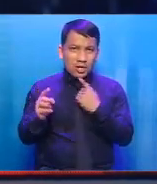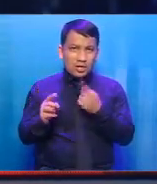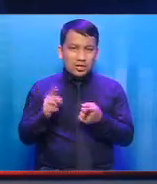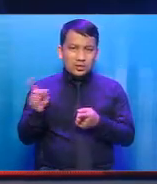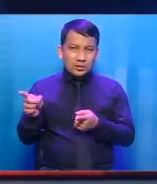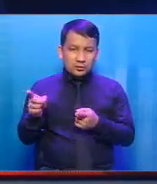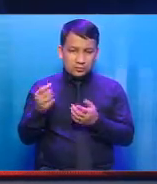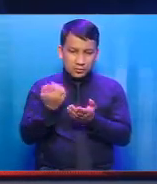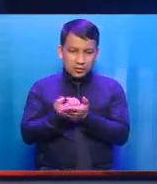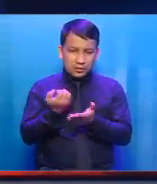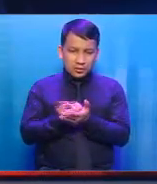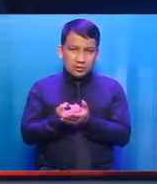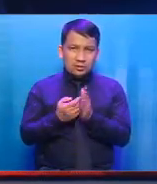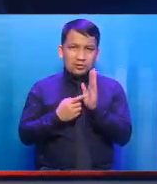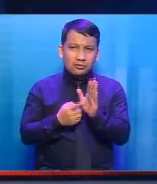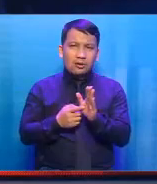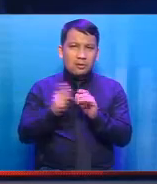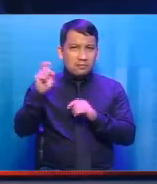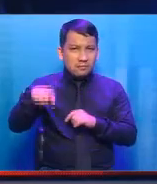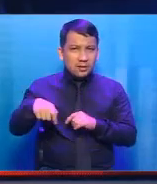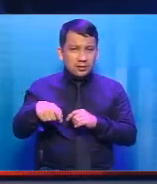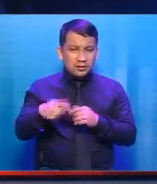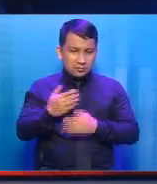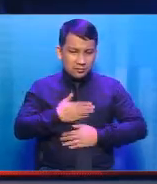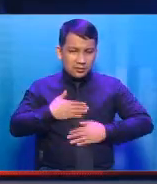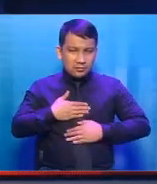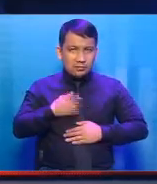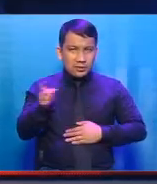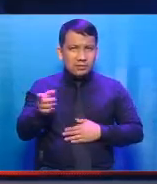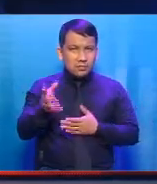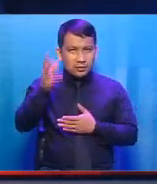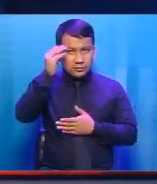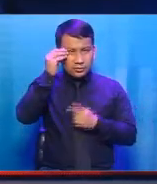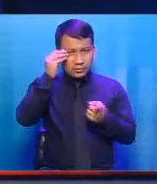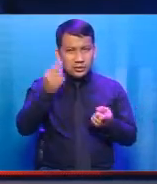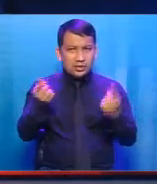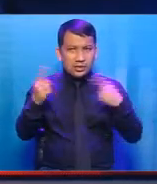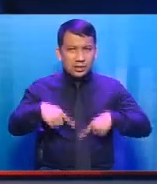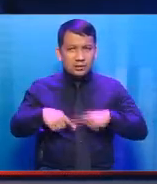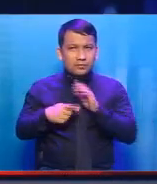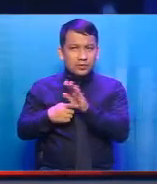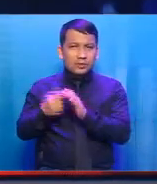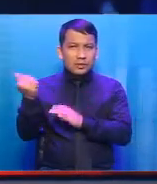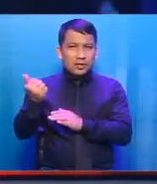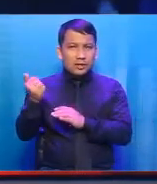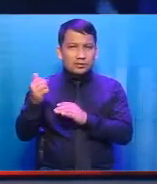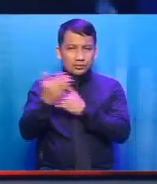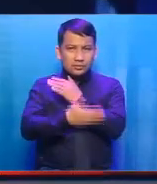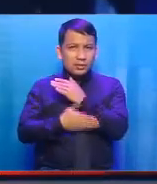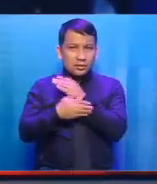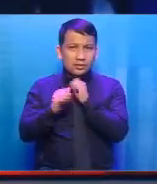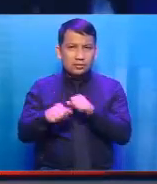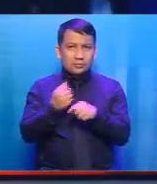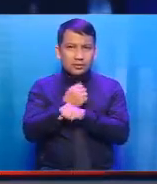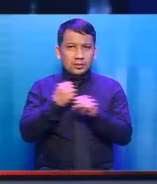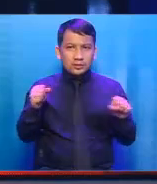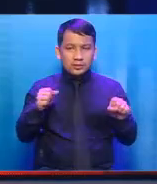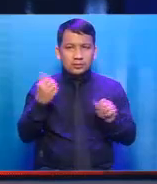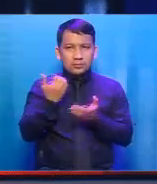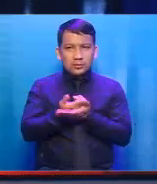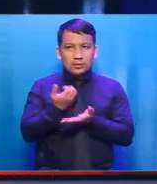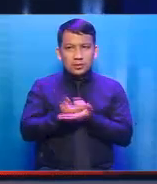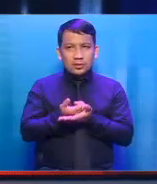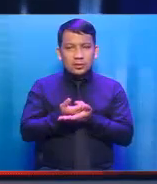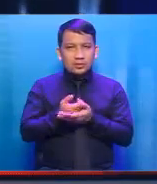Ayon sa isang ekonomista, dapat matuto ang pamahalaan sa naging diskarte ng ibang bansa sa pagsagip sa ekonomiya sa